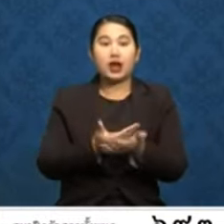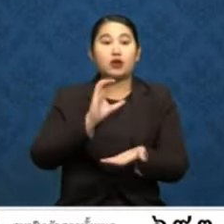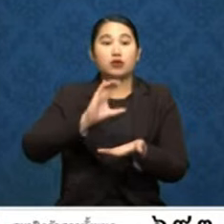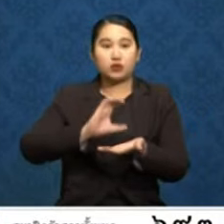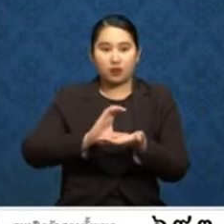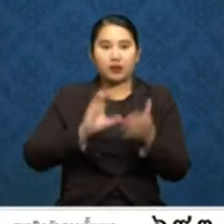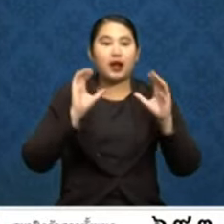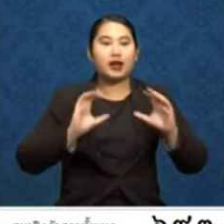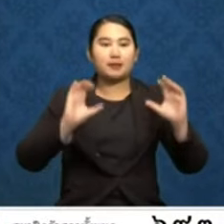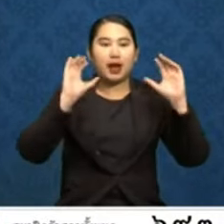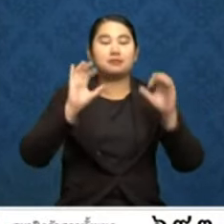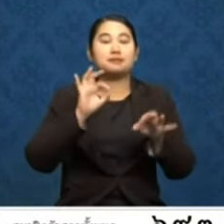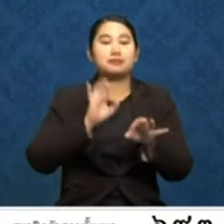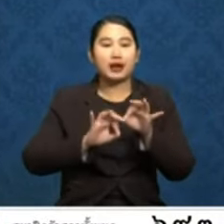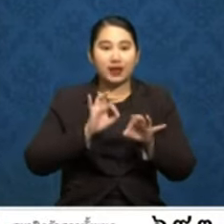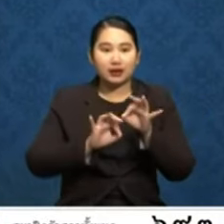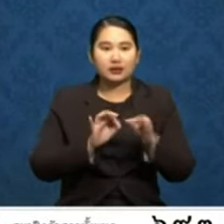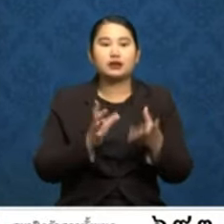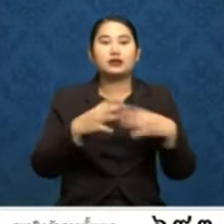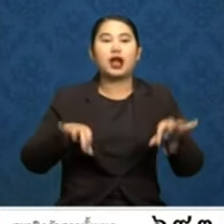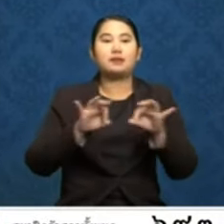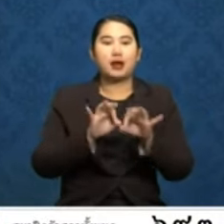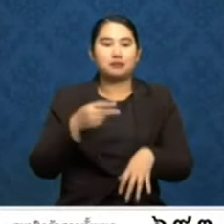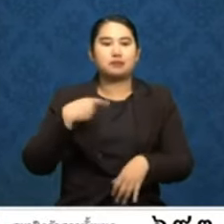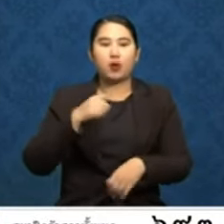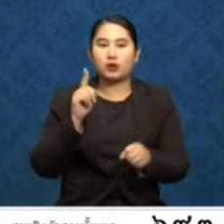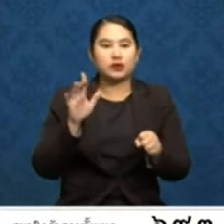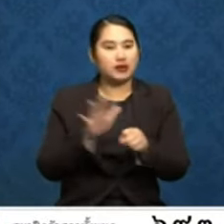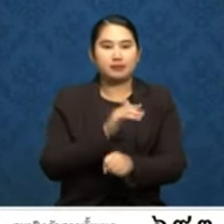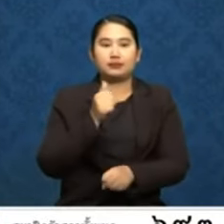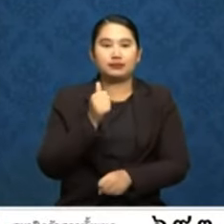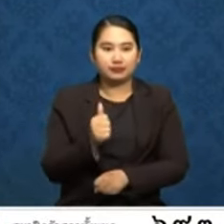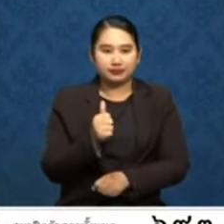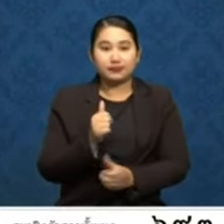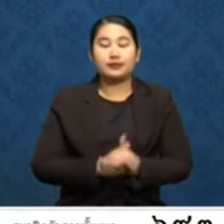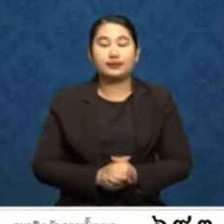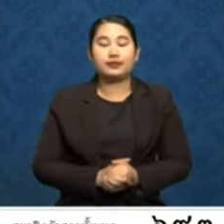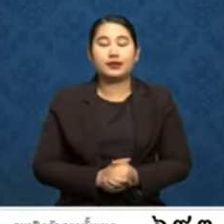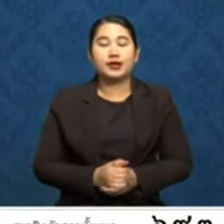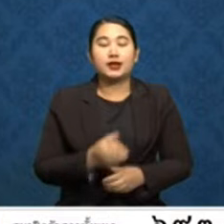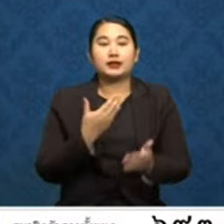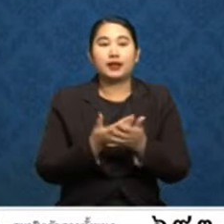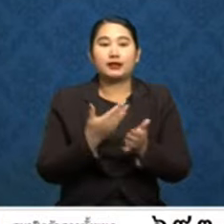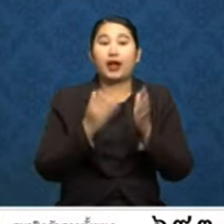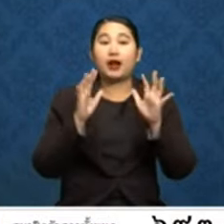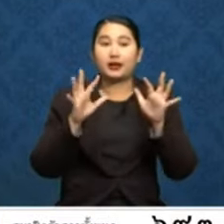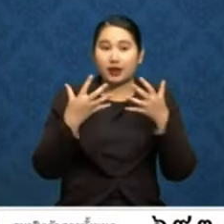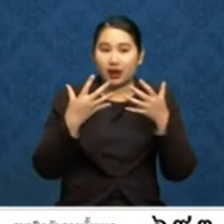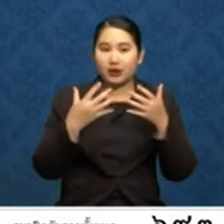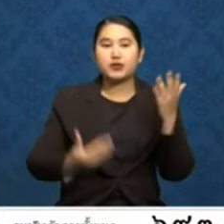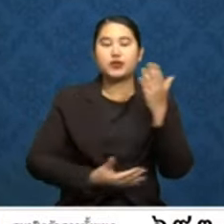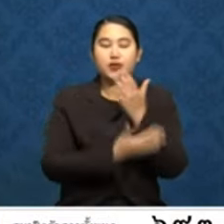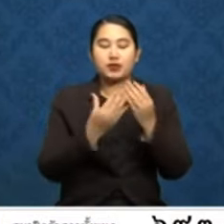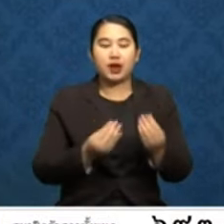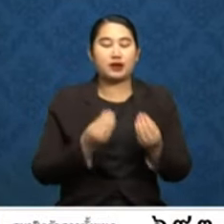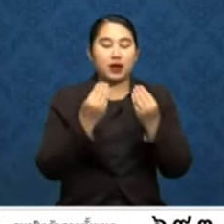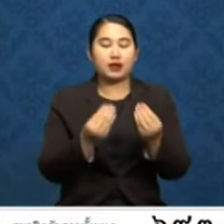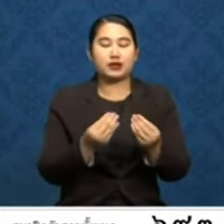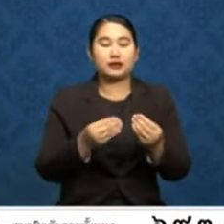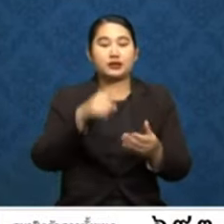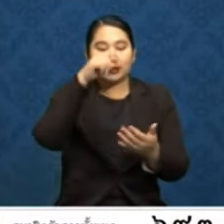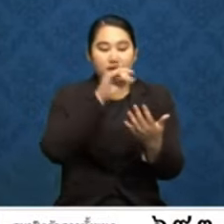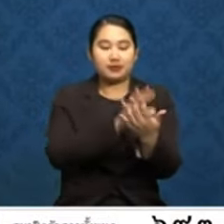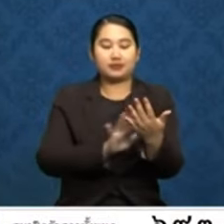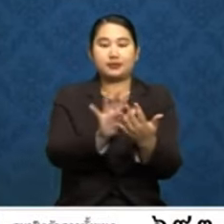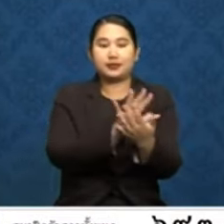ของรัฐน้อยที่สุดแต่มีประสิทธิภาพมากที่สุดในการสร้างรายได้และสร้างโอกาสแก่ประเทศและ